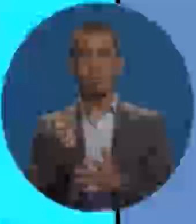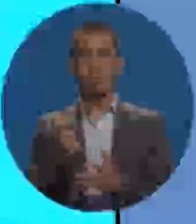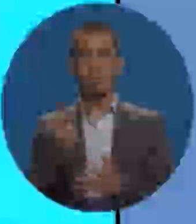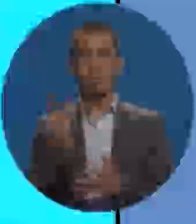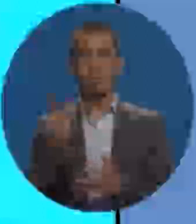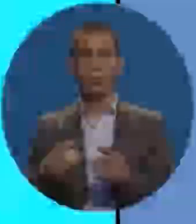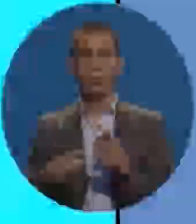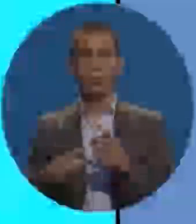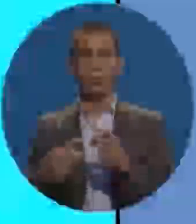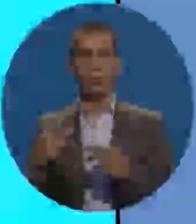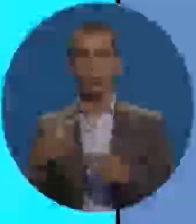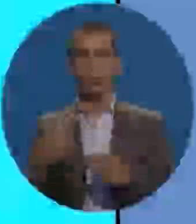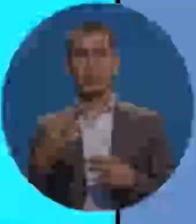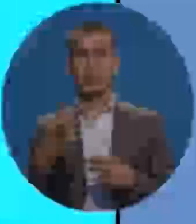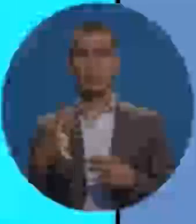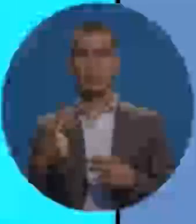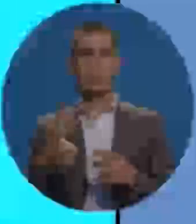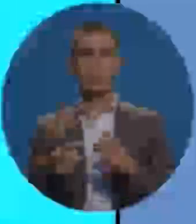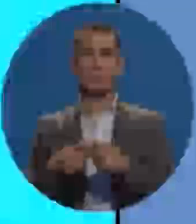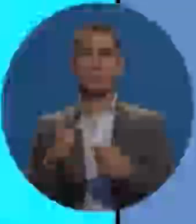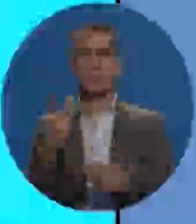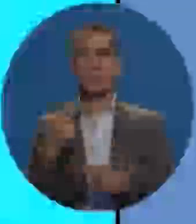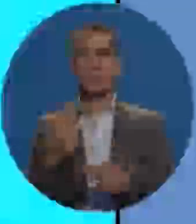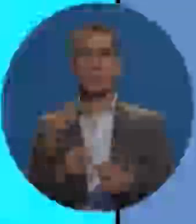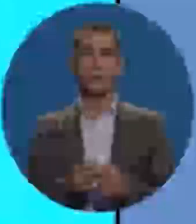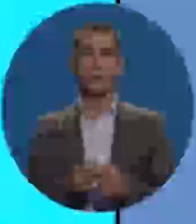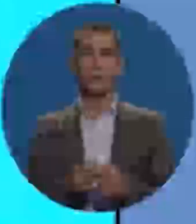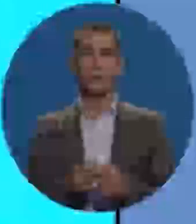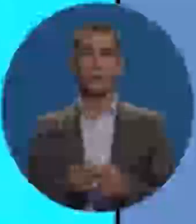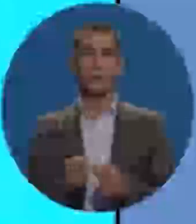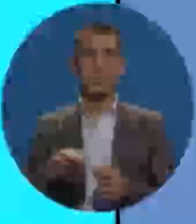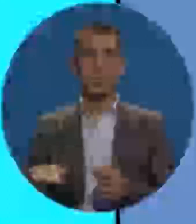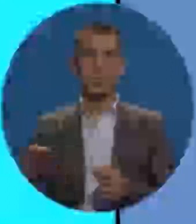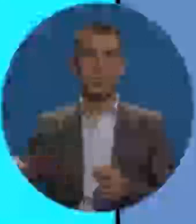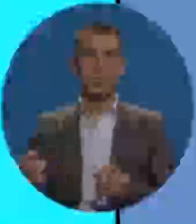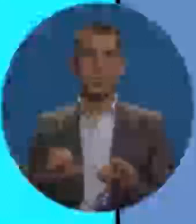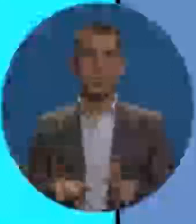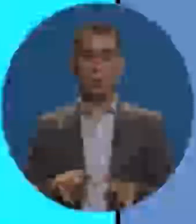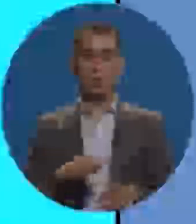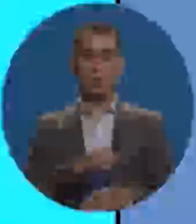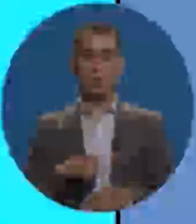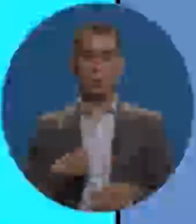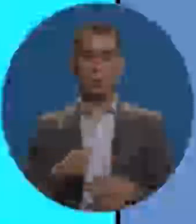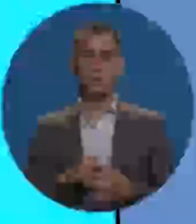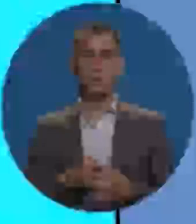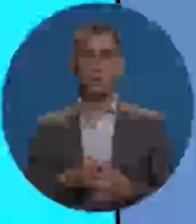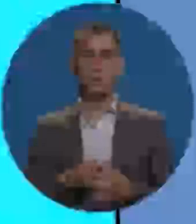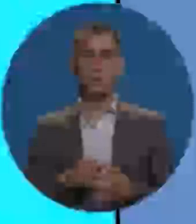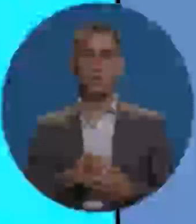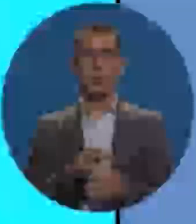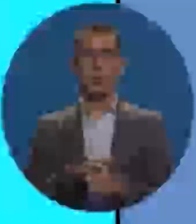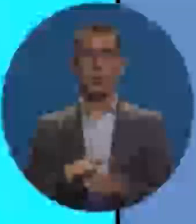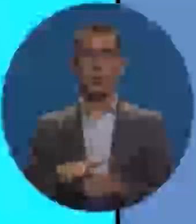2-ден барат. Қане балаларым, табысылайынша қалғаларын өздеріңіз